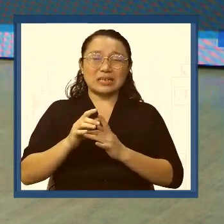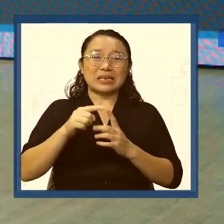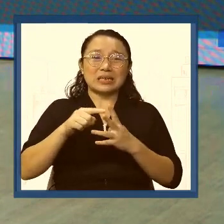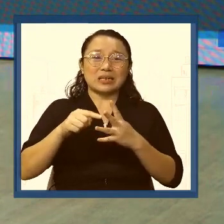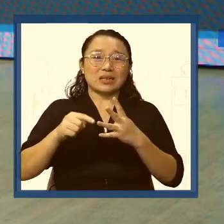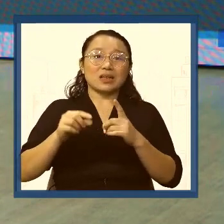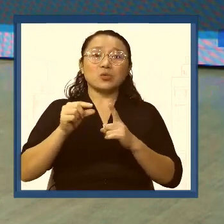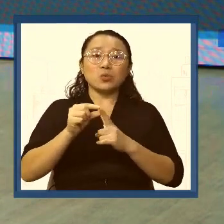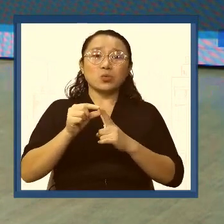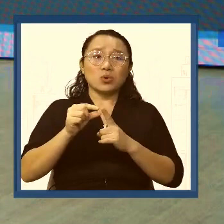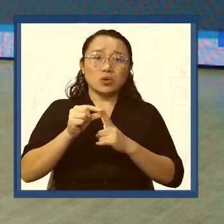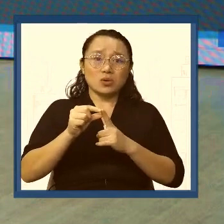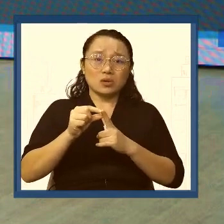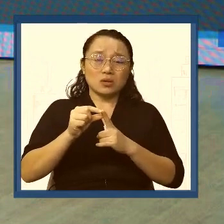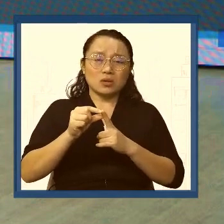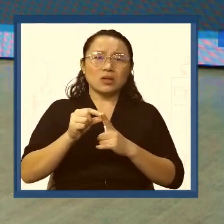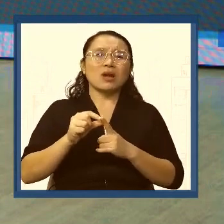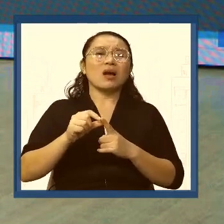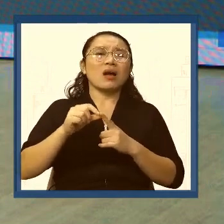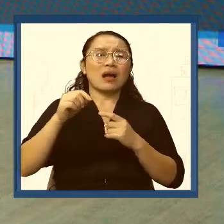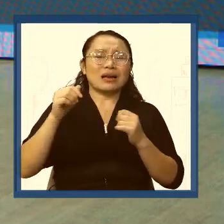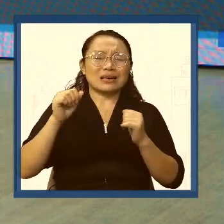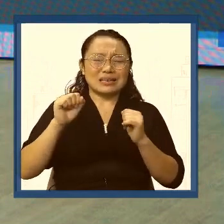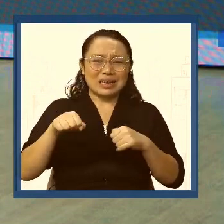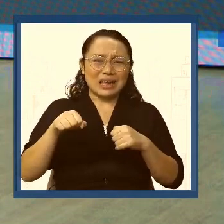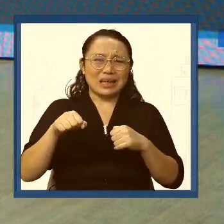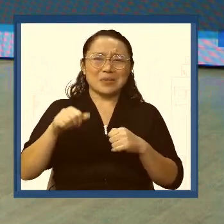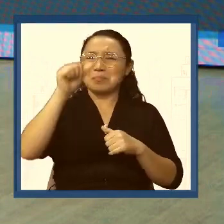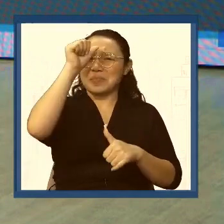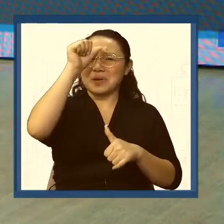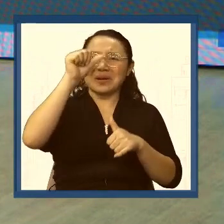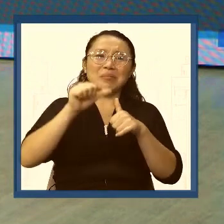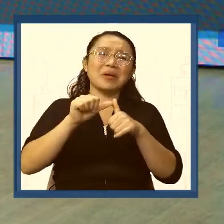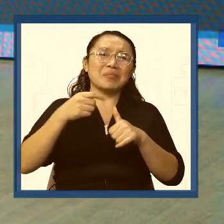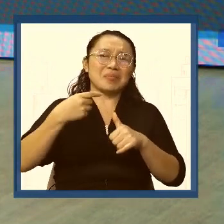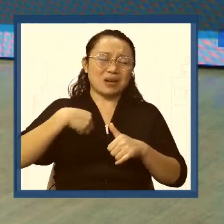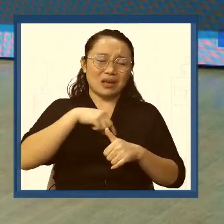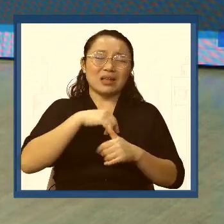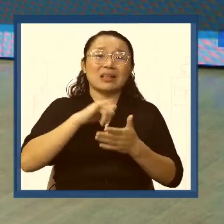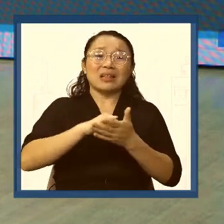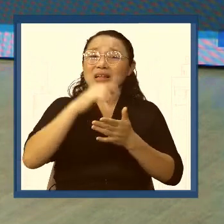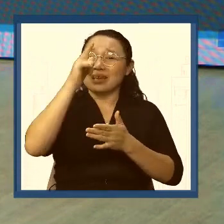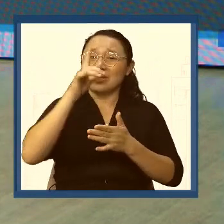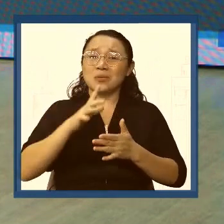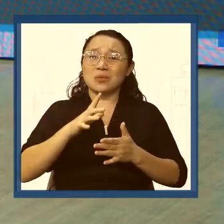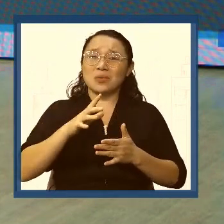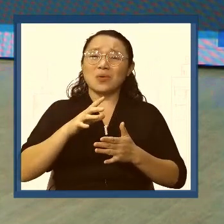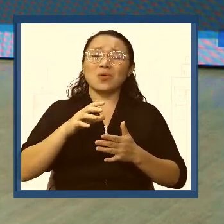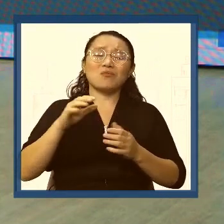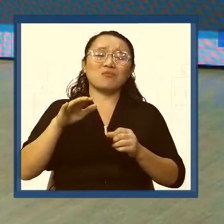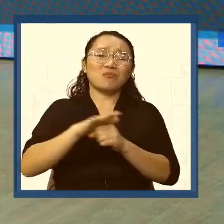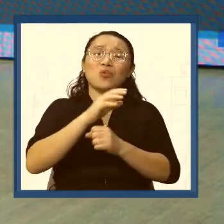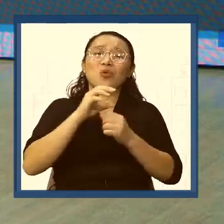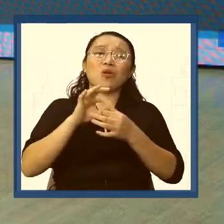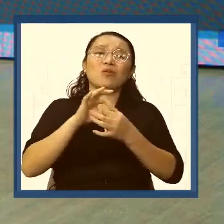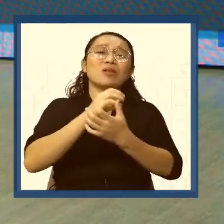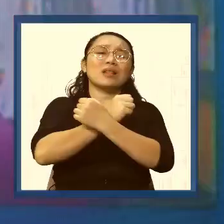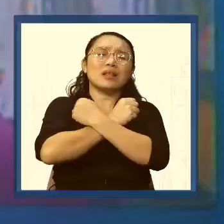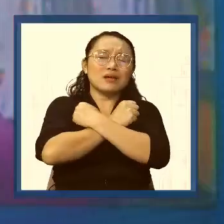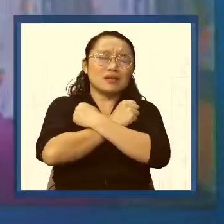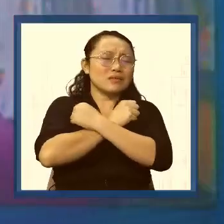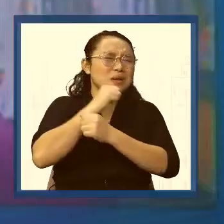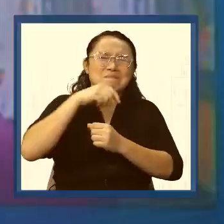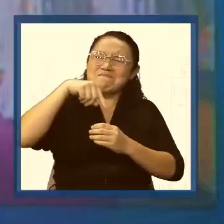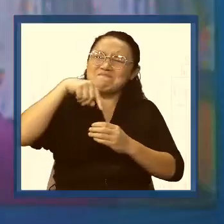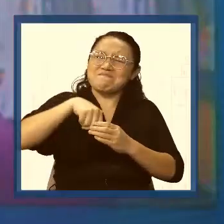pulong usa ka pulong sa pagmahimandom kanato nga naay Dios sa gugma kan sang gugma dili masukod, dili matugkad